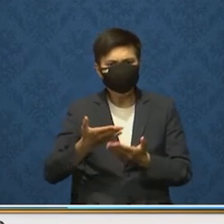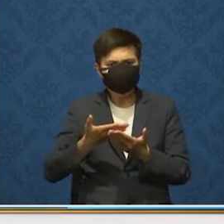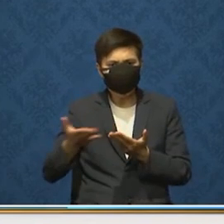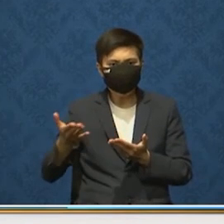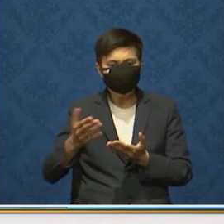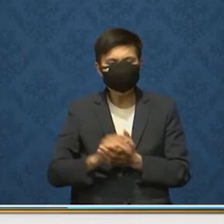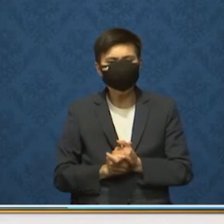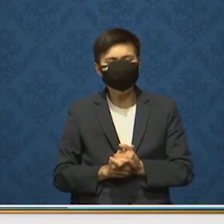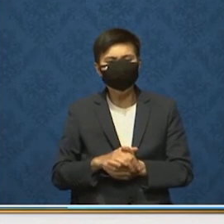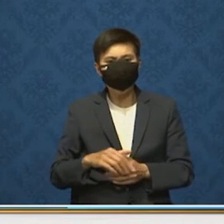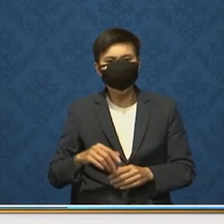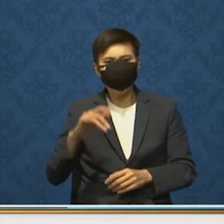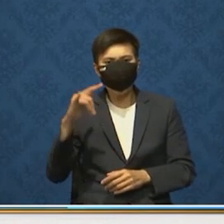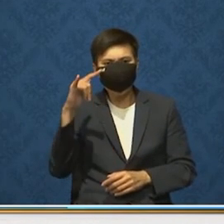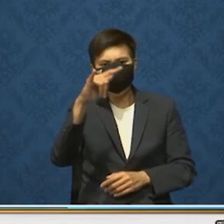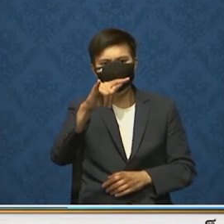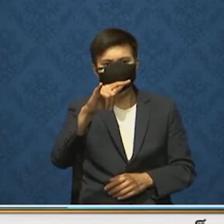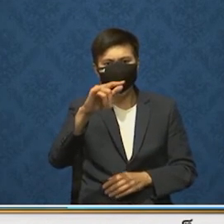อหนึ่ฝูง